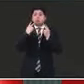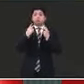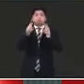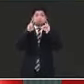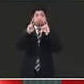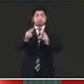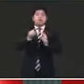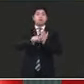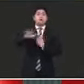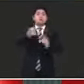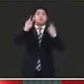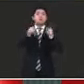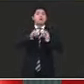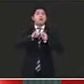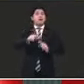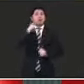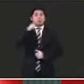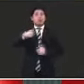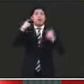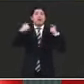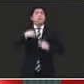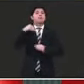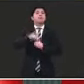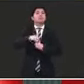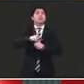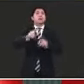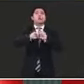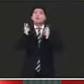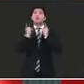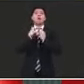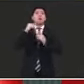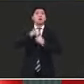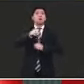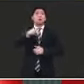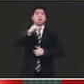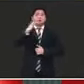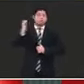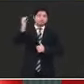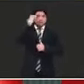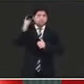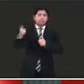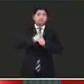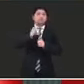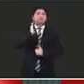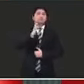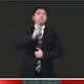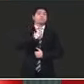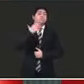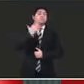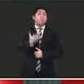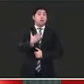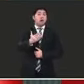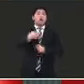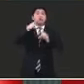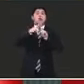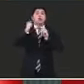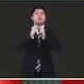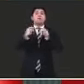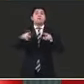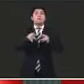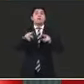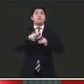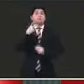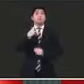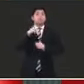her konuda olduğu gibi bu alanda da dünyanın önünde gitmektedir Türkiye Büyük Millet meclisimizin